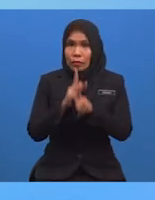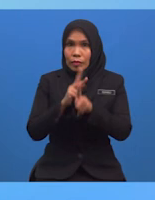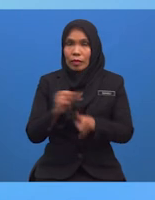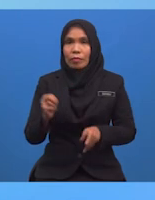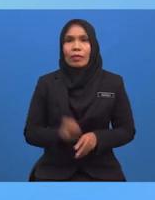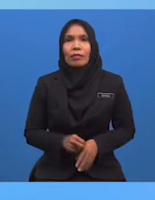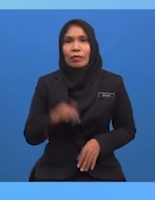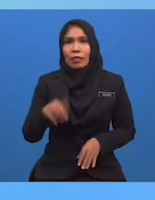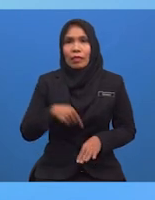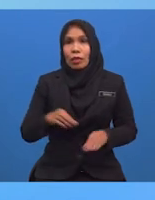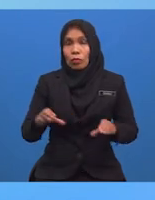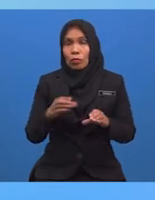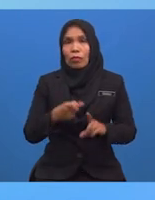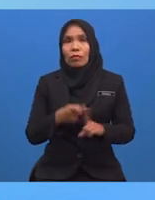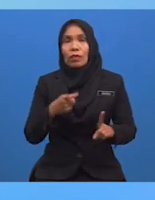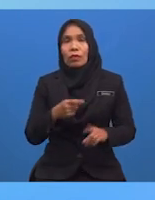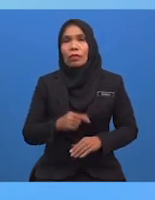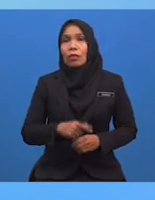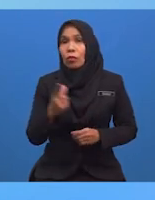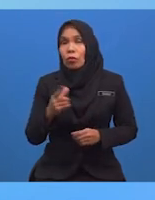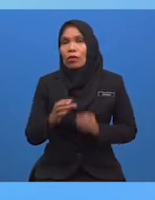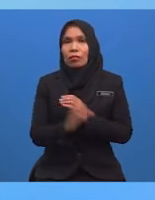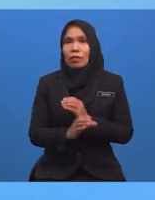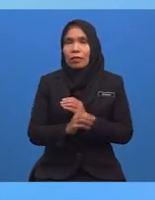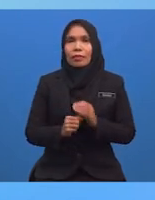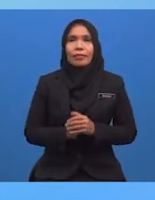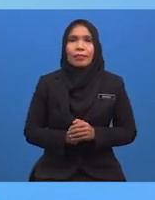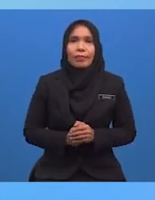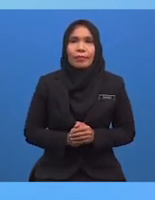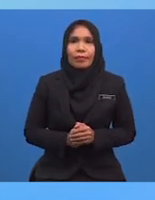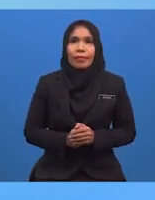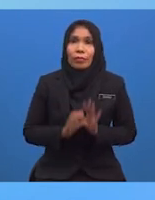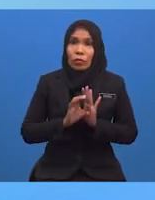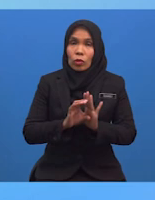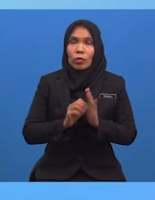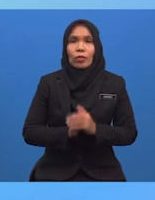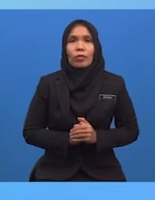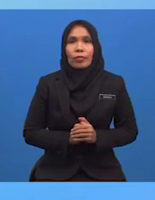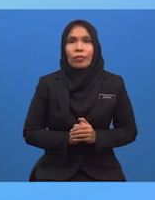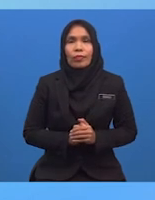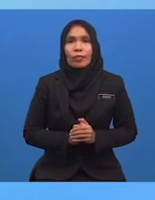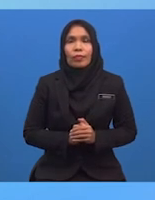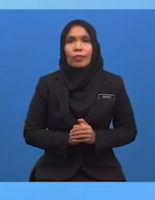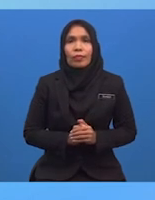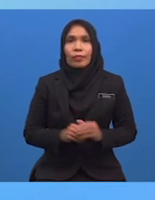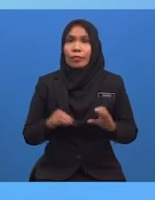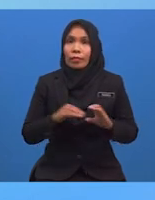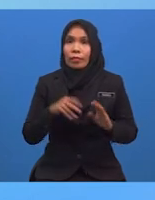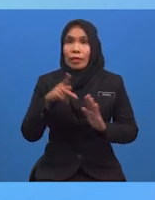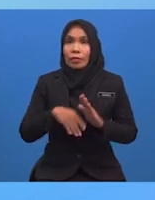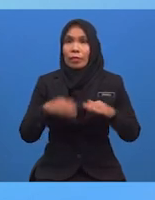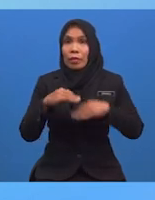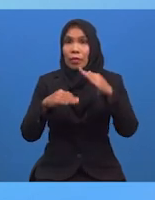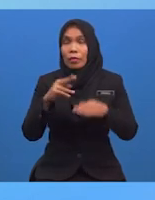dibuat daripada luar negara atau kewangan luar negara. Contohnya daripada Bank